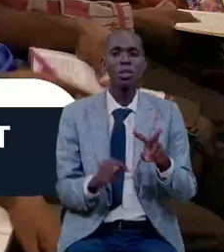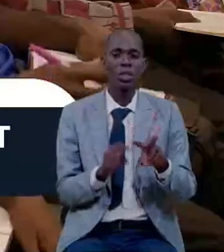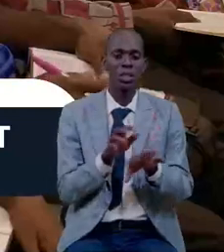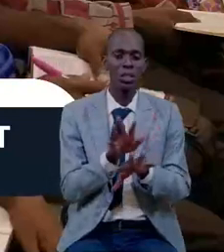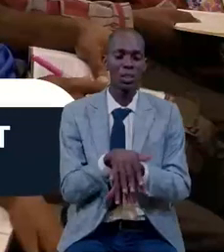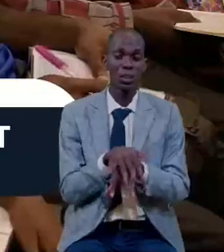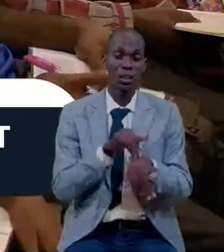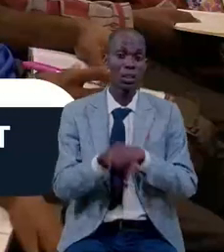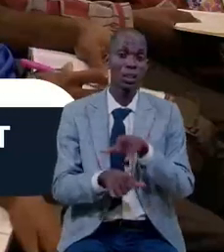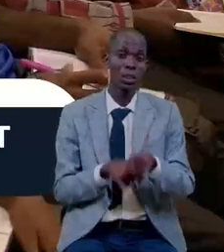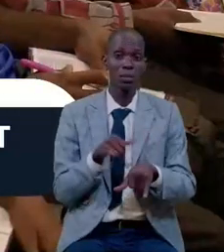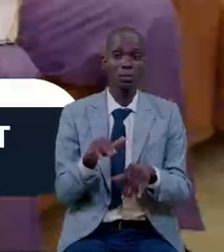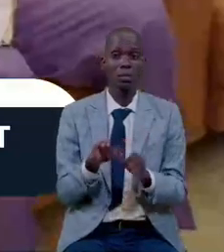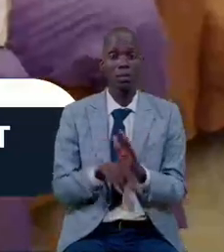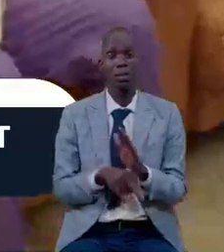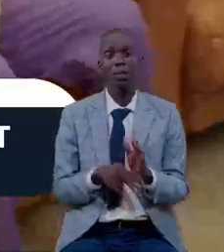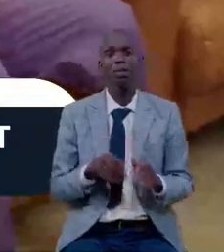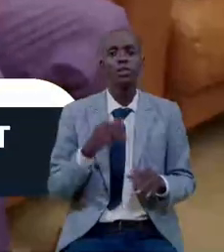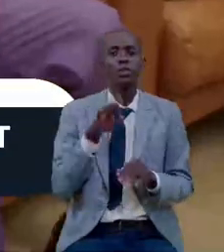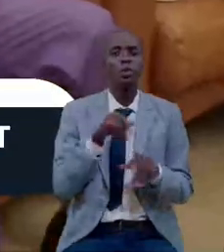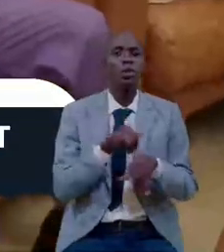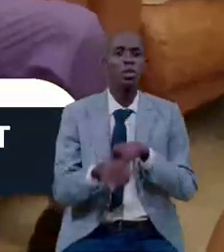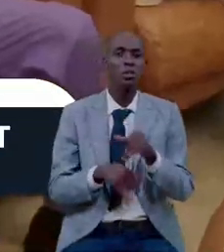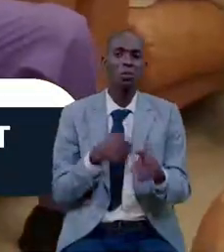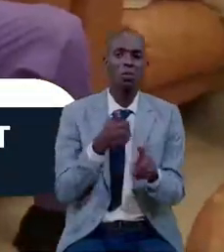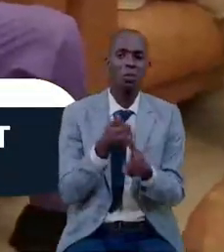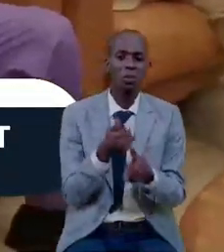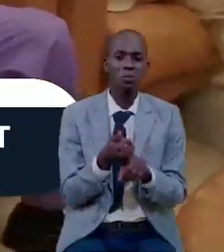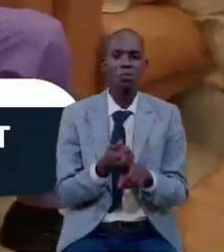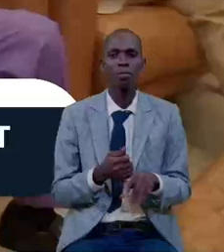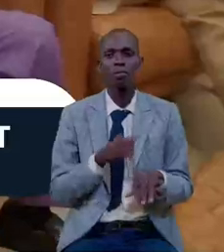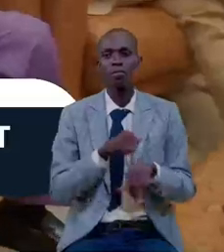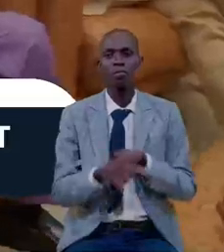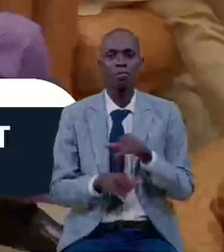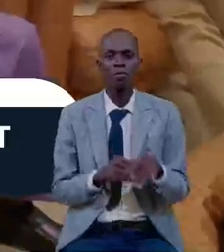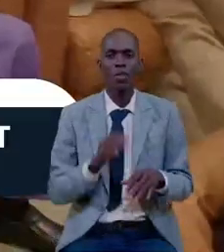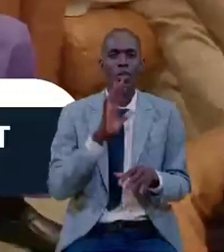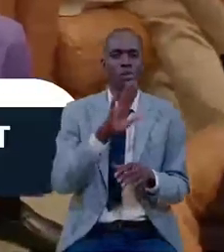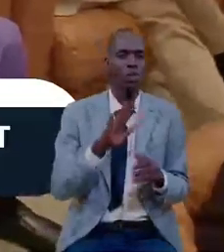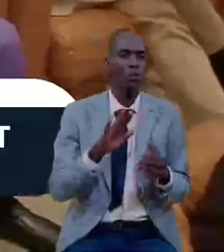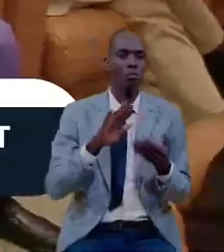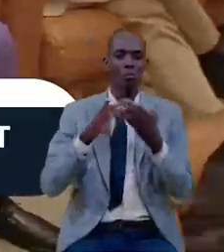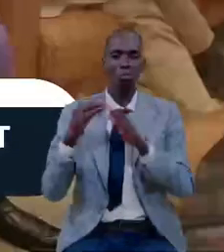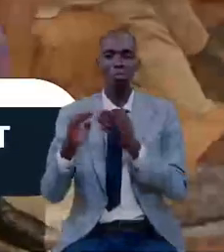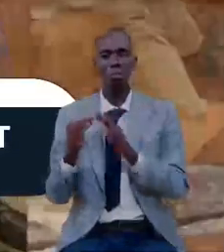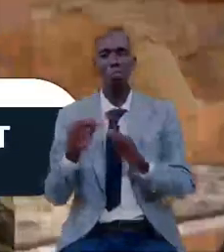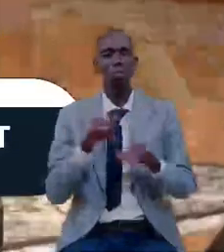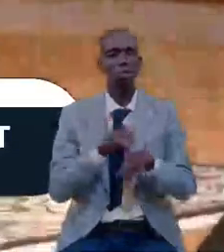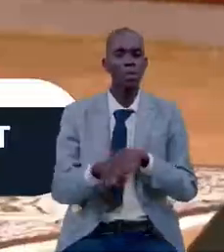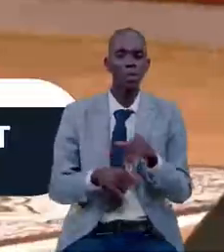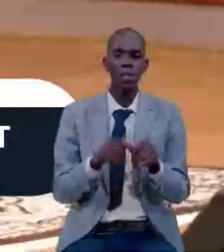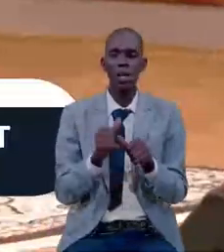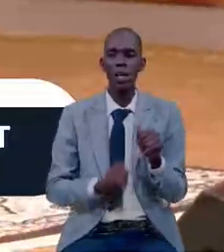séduis. Tu séduis le prédicateur. Tu séduis la communauté. Tu séduis tout le monde.